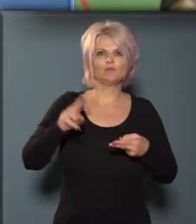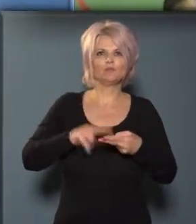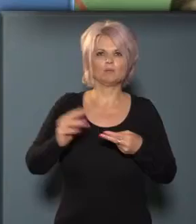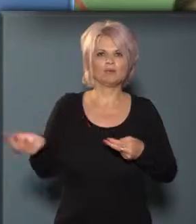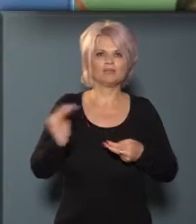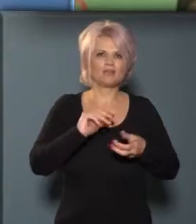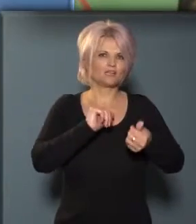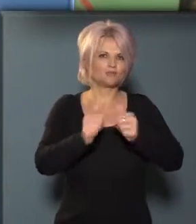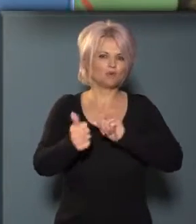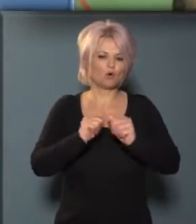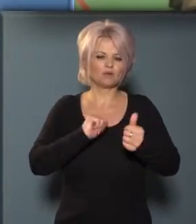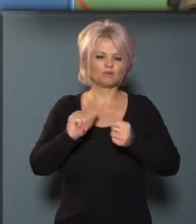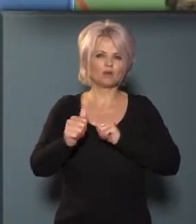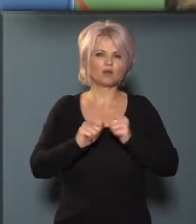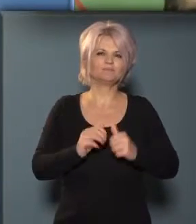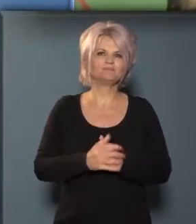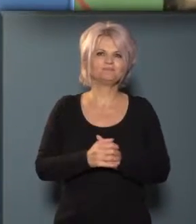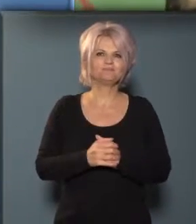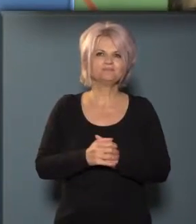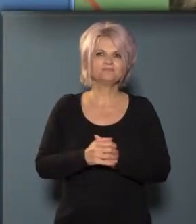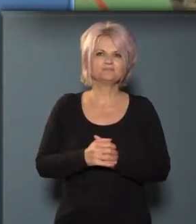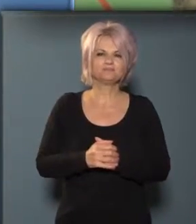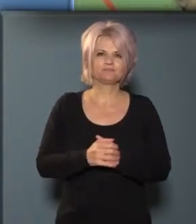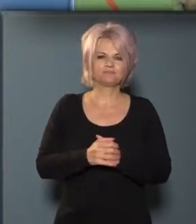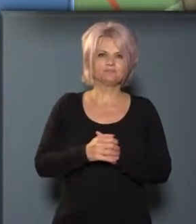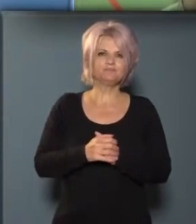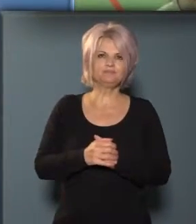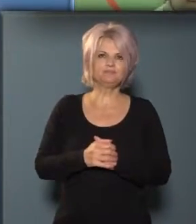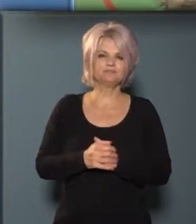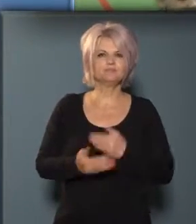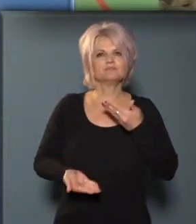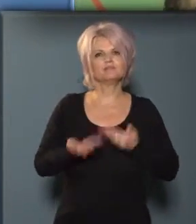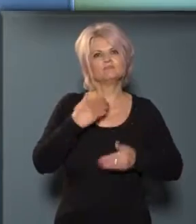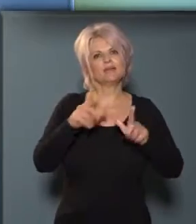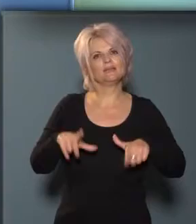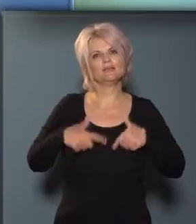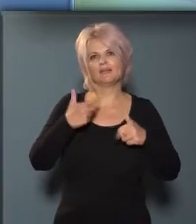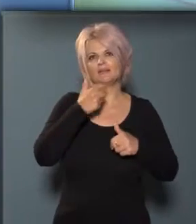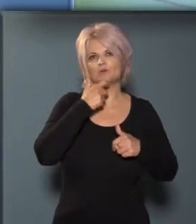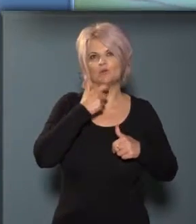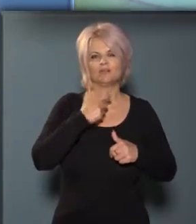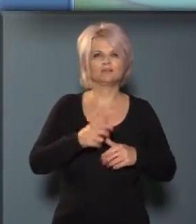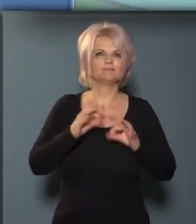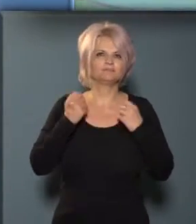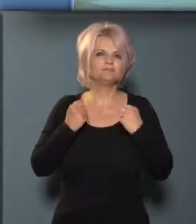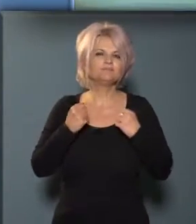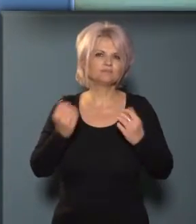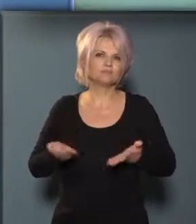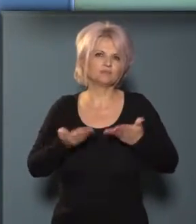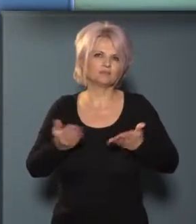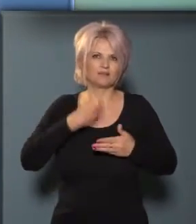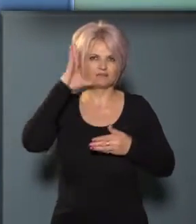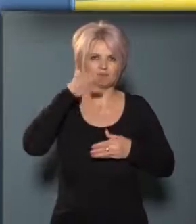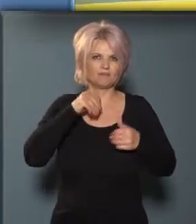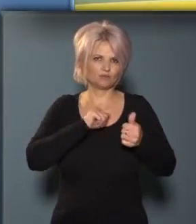sportol. Menjünk egy kicsit tovább. Melyik az az életkor, ahol a leginkább, vagy a legnehezebb motiválni az embereket